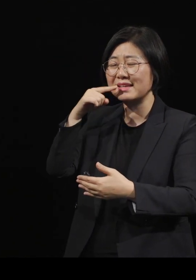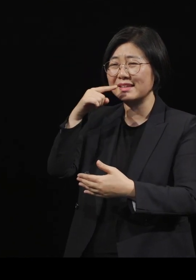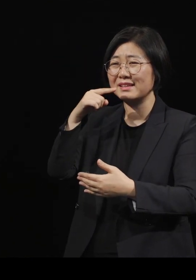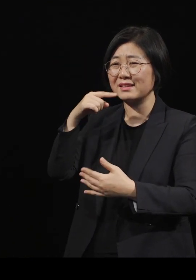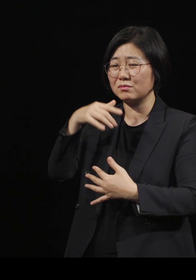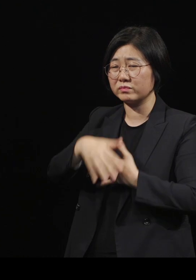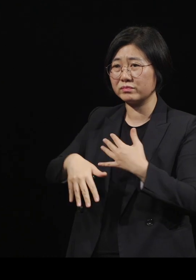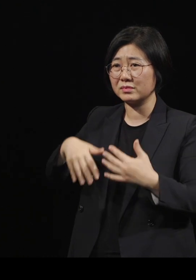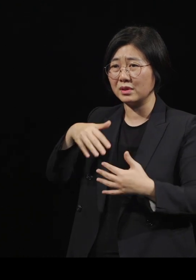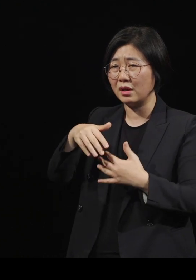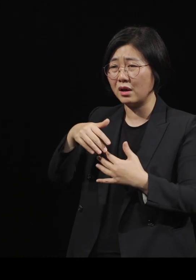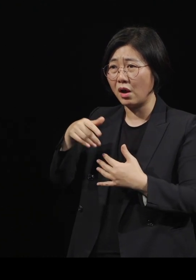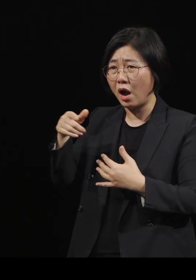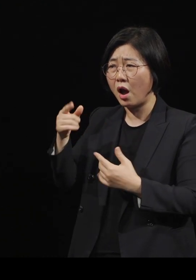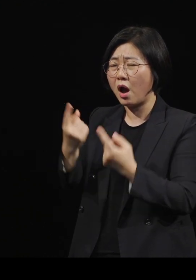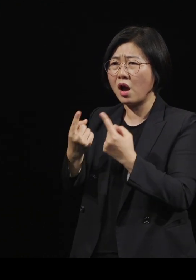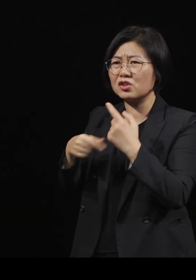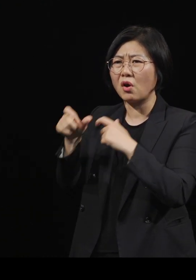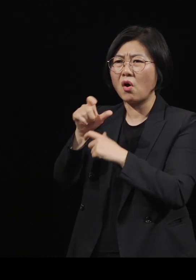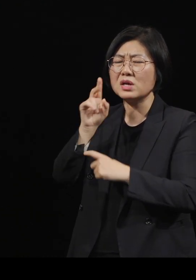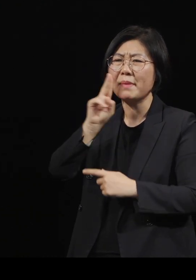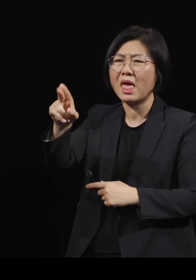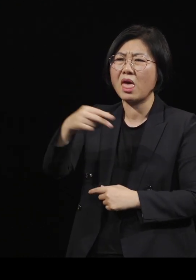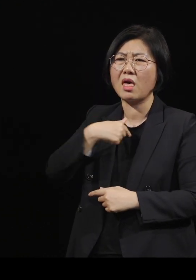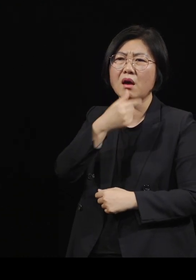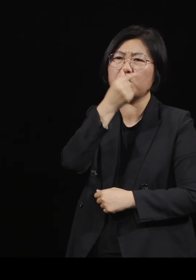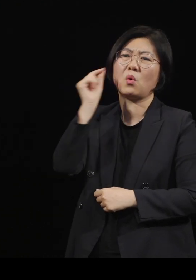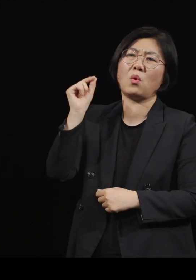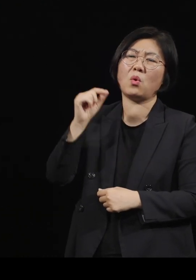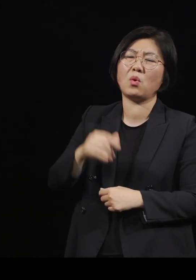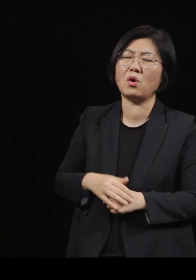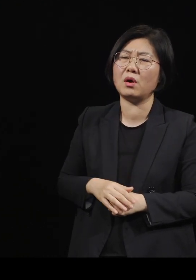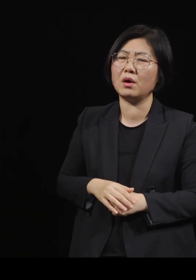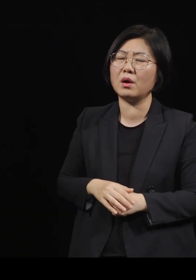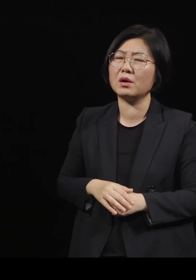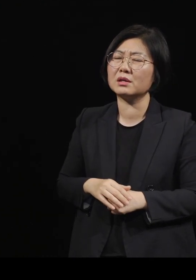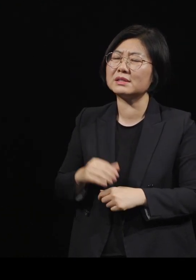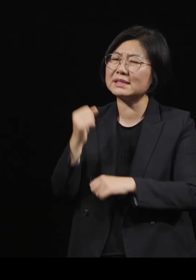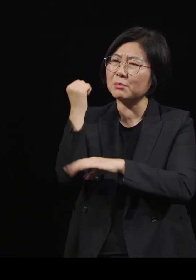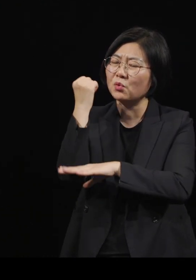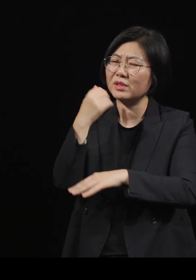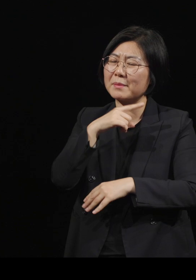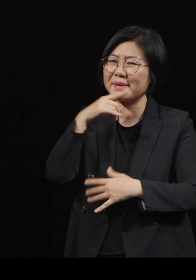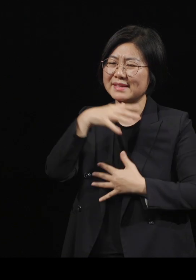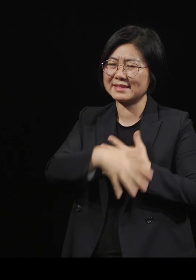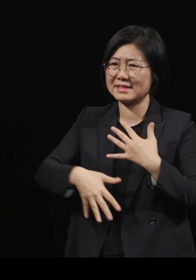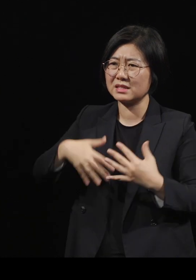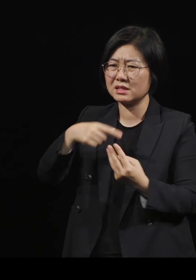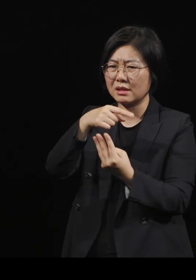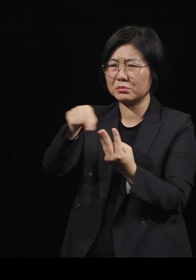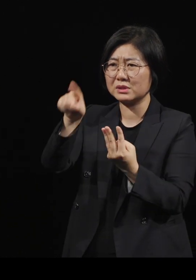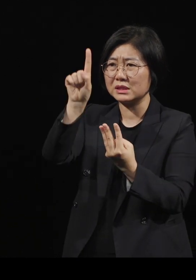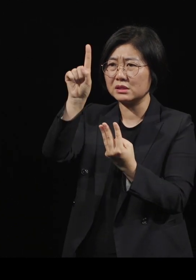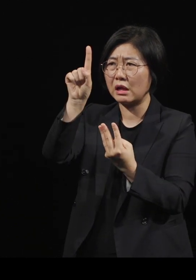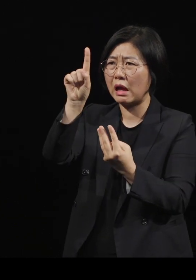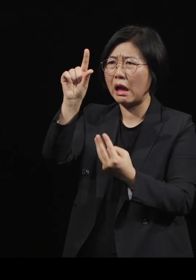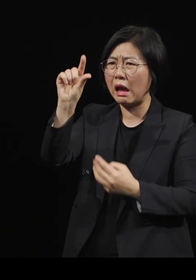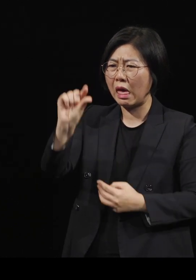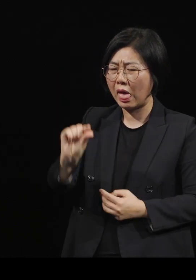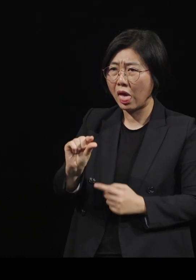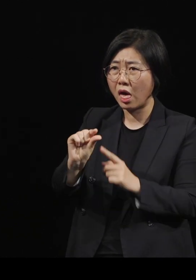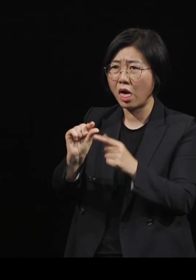빈혈이 아니었던 거예요. 우리 몸에 있어야 할 혈액량의 한 3분의 1